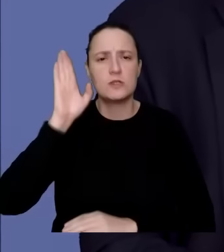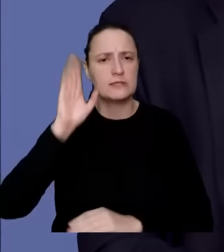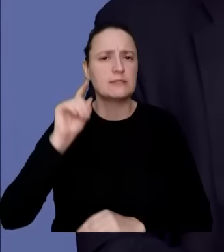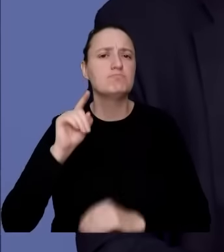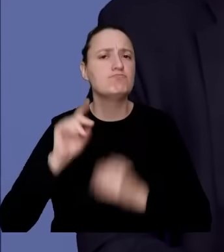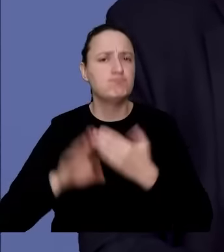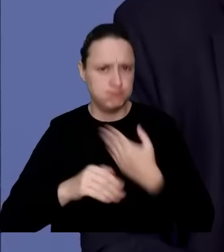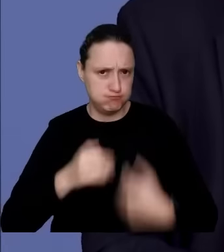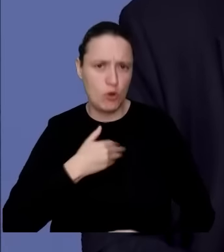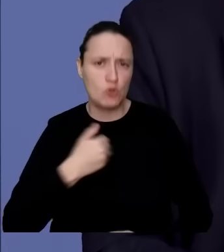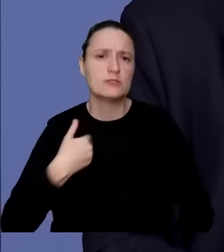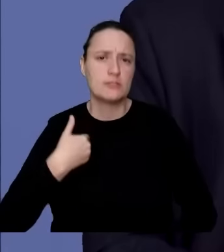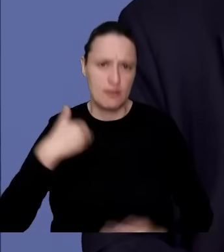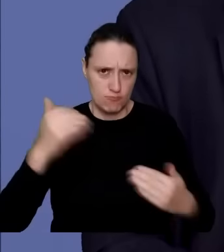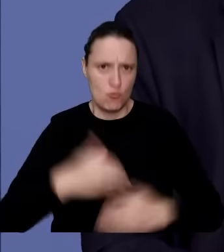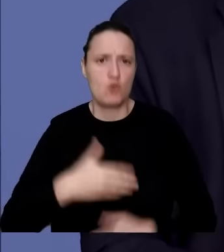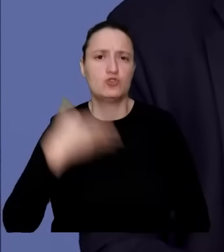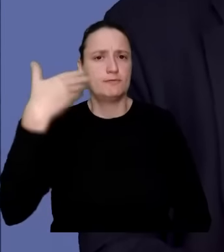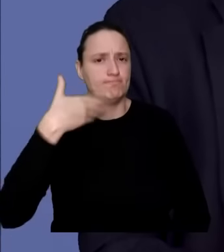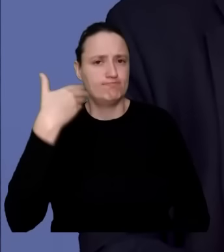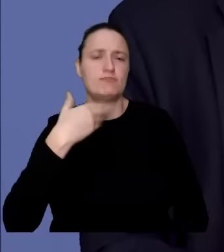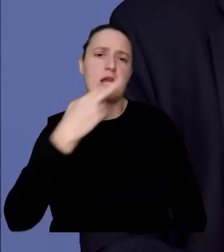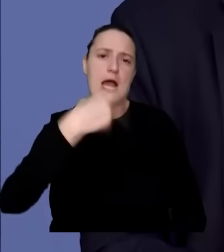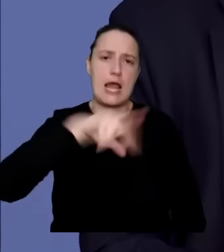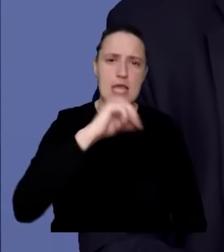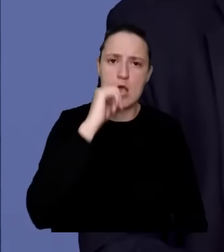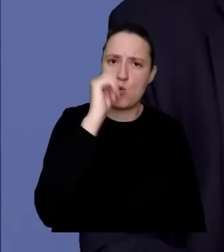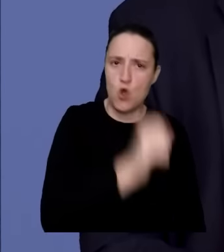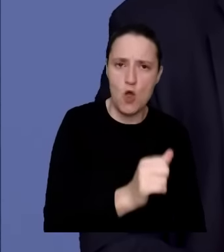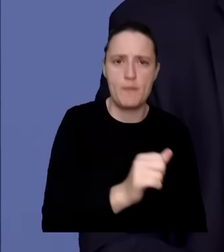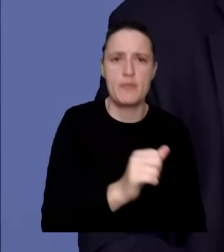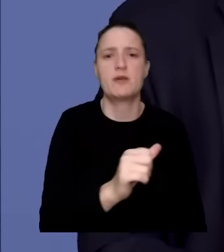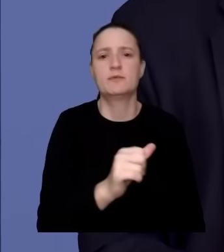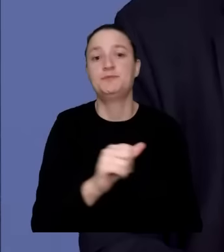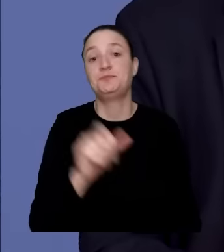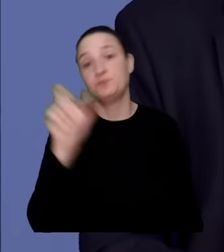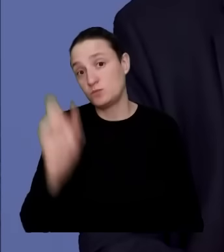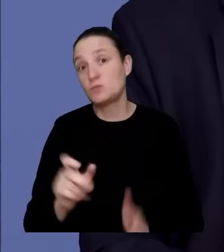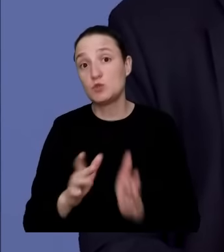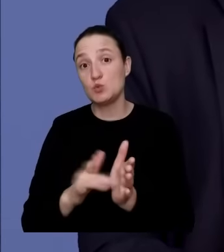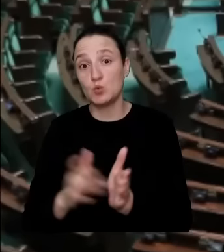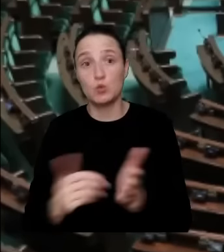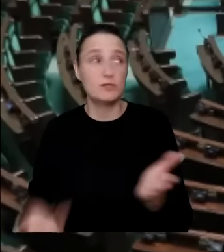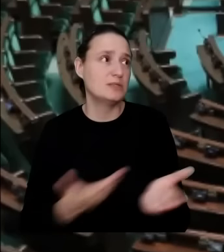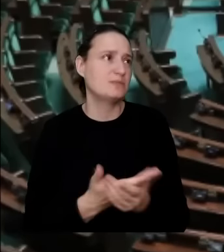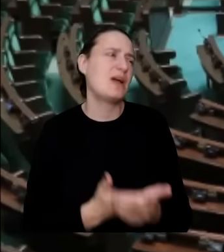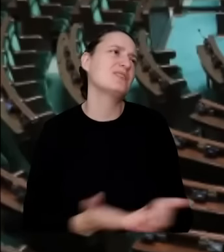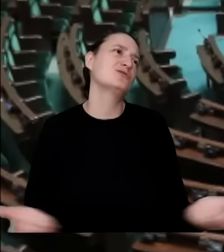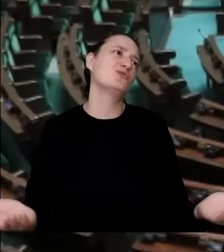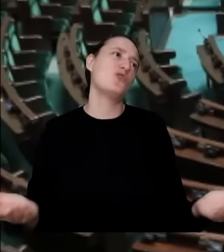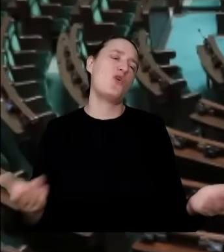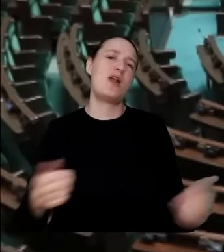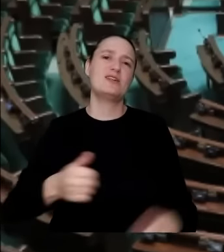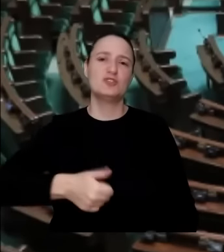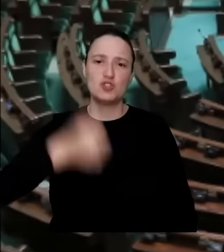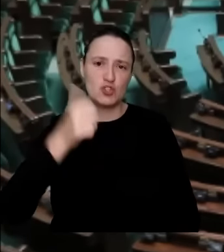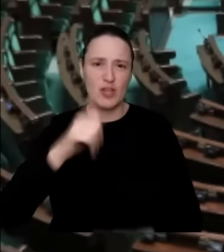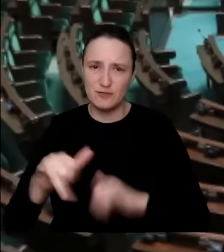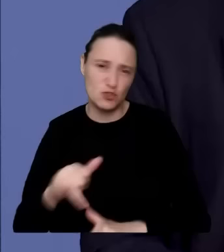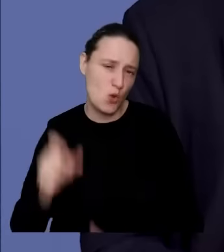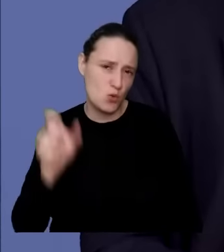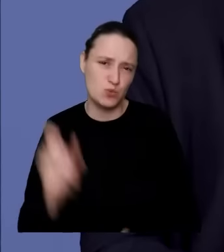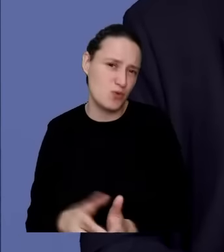zabierać yy w radzie europejskiej Tusk składał co prawda deklaracj szefa Tak ale